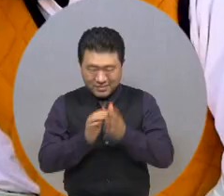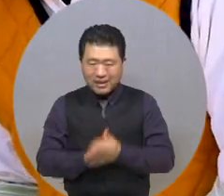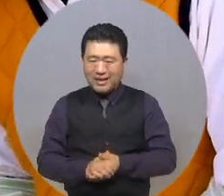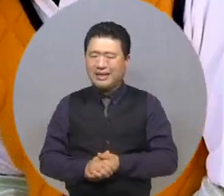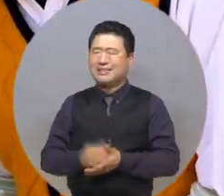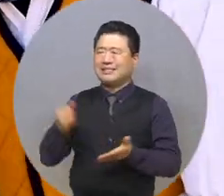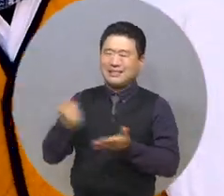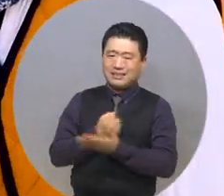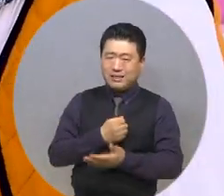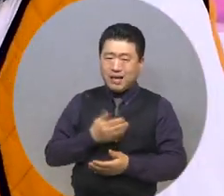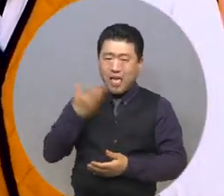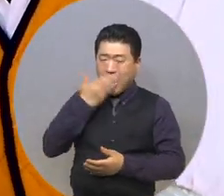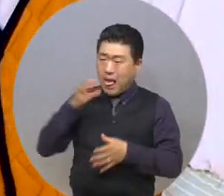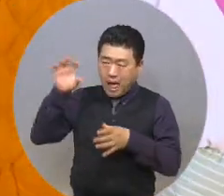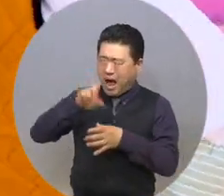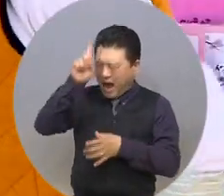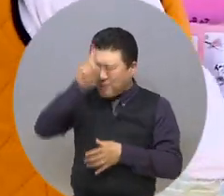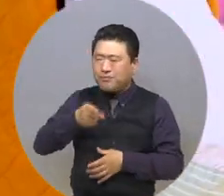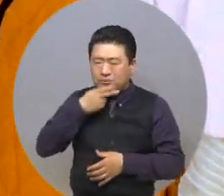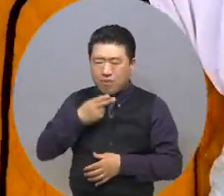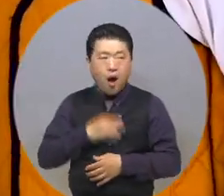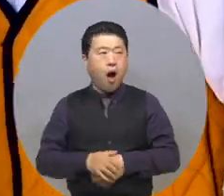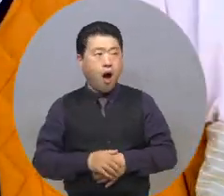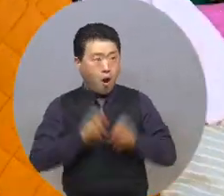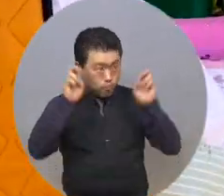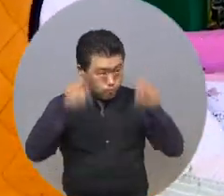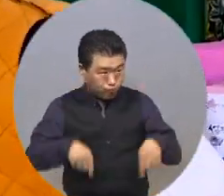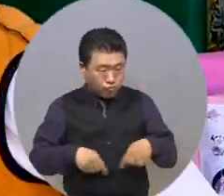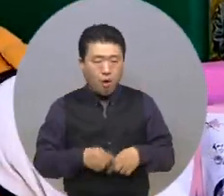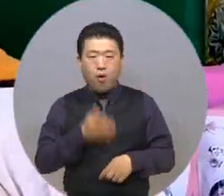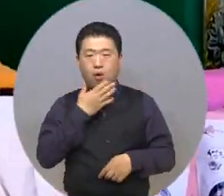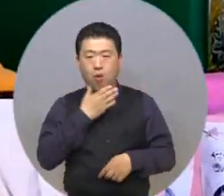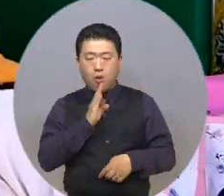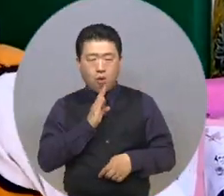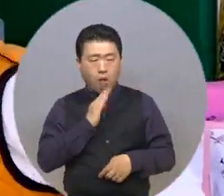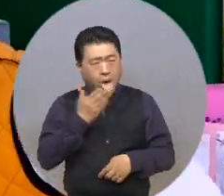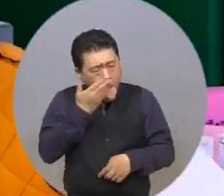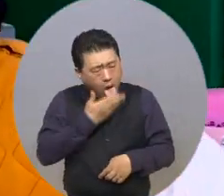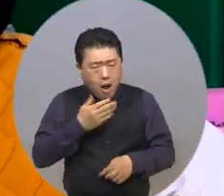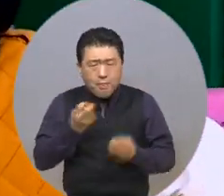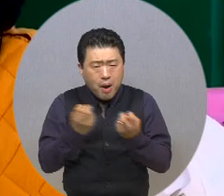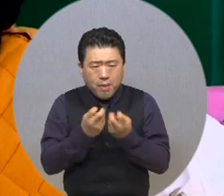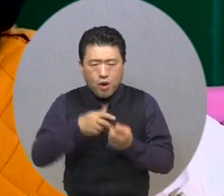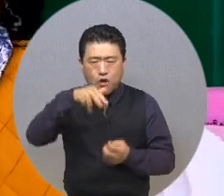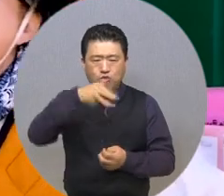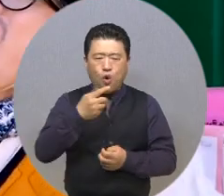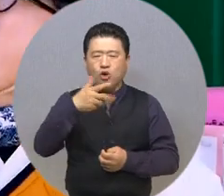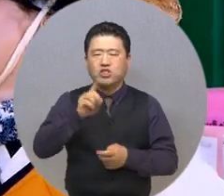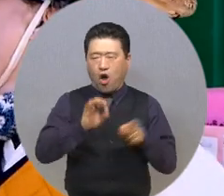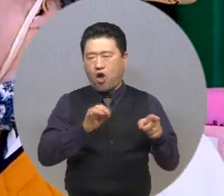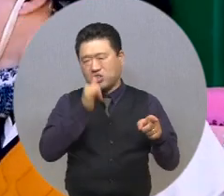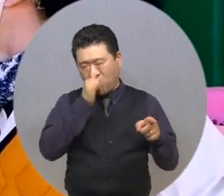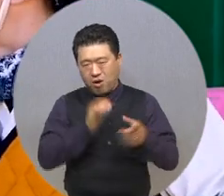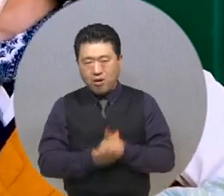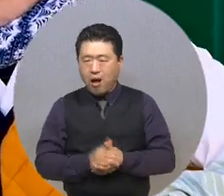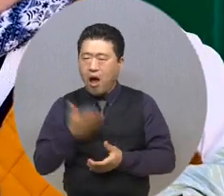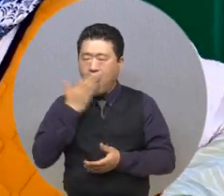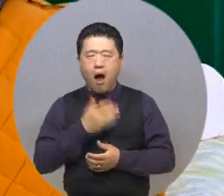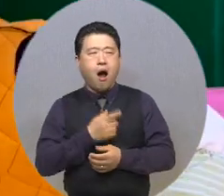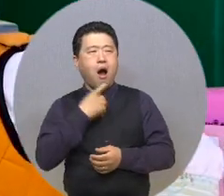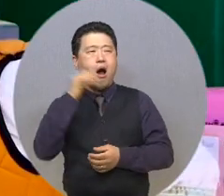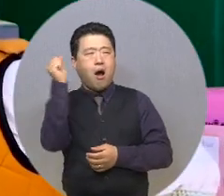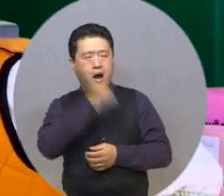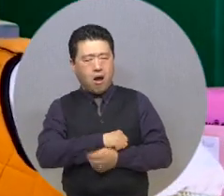안 들어갔는데. 안 들어? 전혀 안 들어갔어요. 아, 설탕이? 설탕이 안 들어가 어떻게 네. 단맛을 내요? 초촉이 단맛 있잖아요. 오. 네.